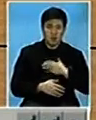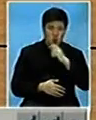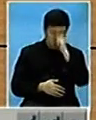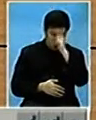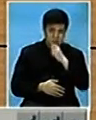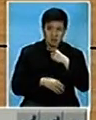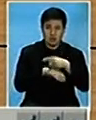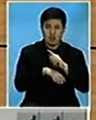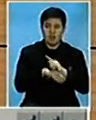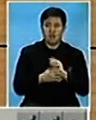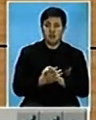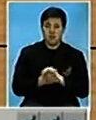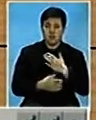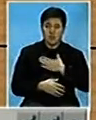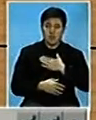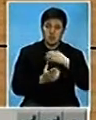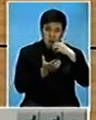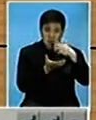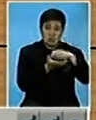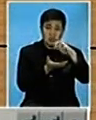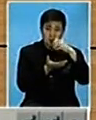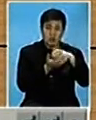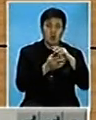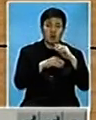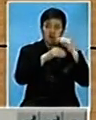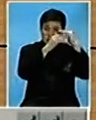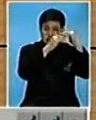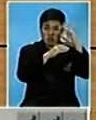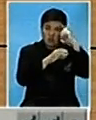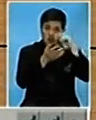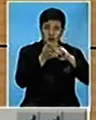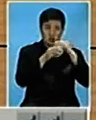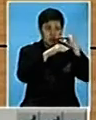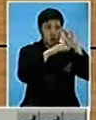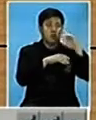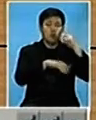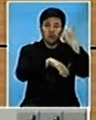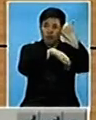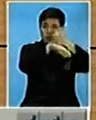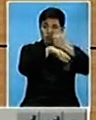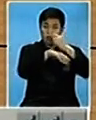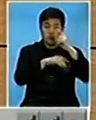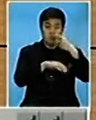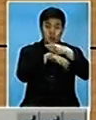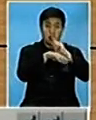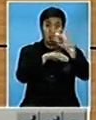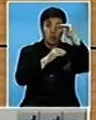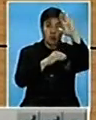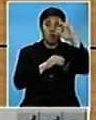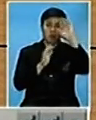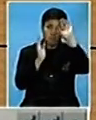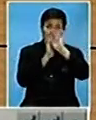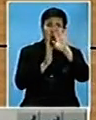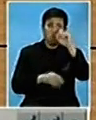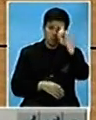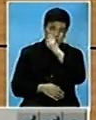านครับที่ผมพูดนี้เพราะว่าเหนือศีรษะท่านประธานคือพระบรมสาธิตลักษณ์ของพระบาทสมเด็จพระเจ้า